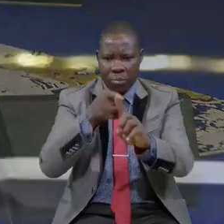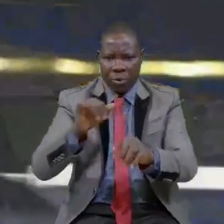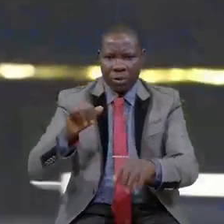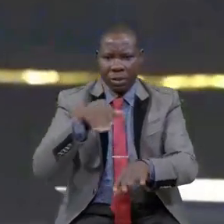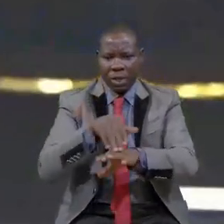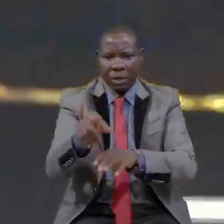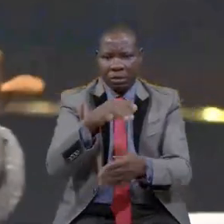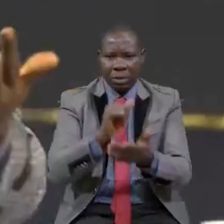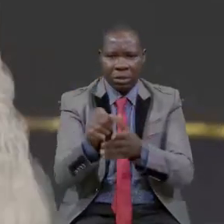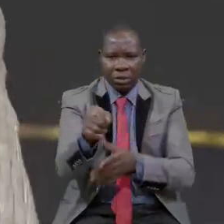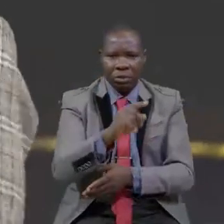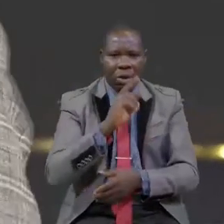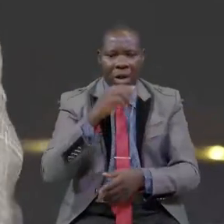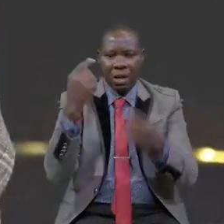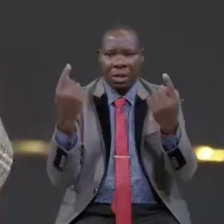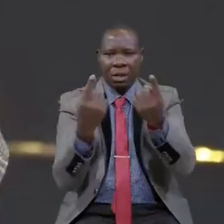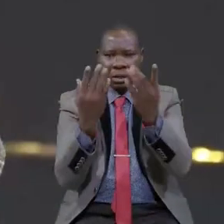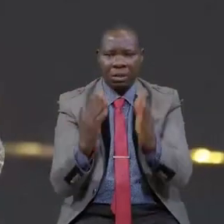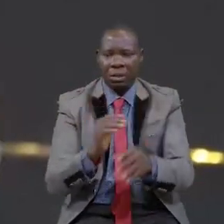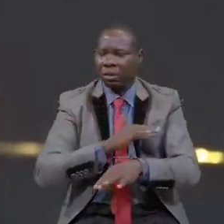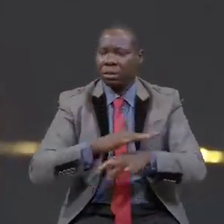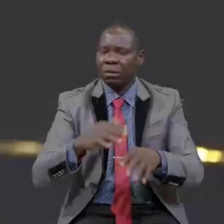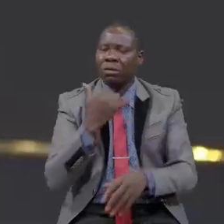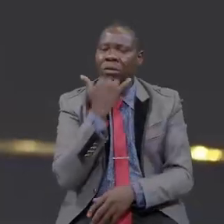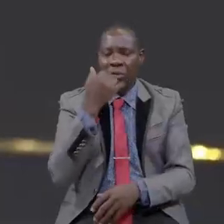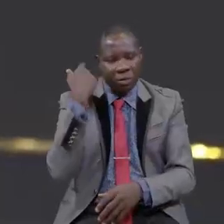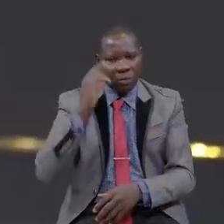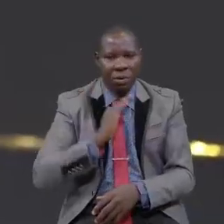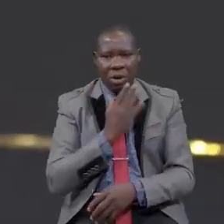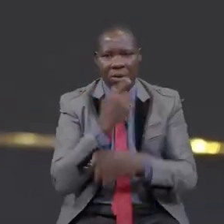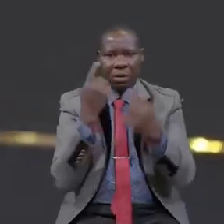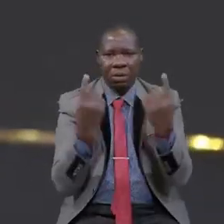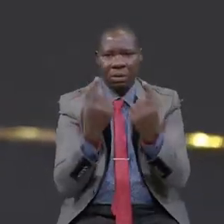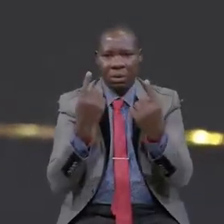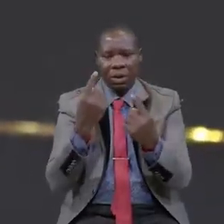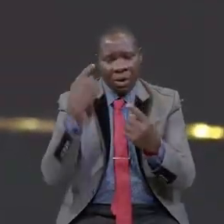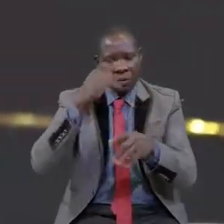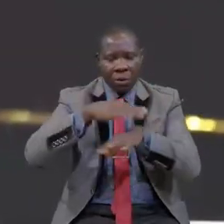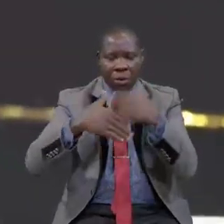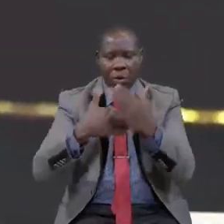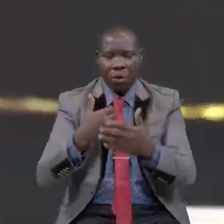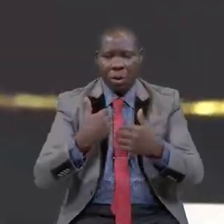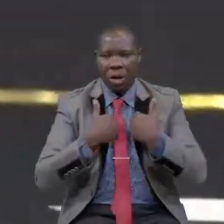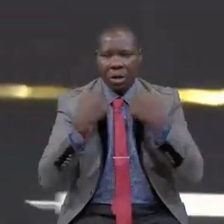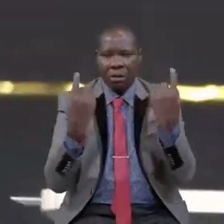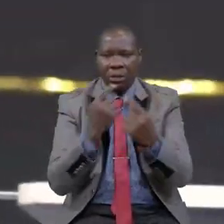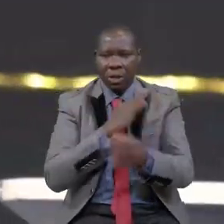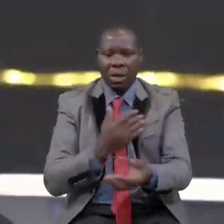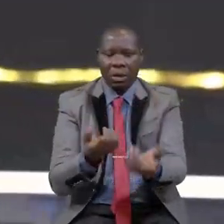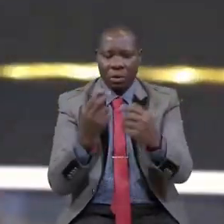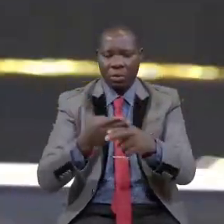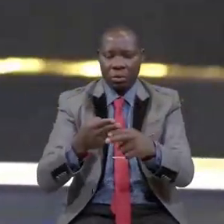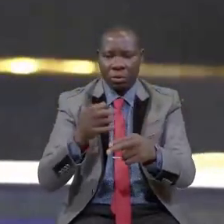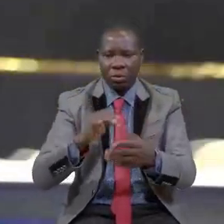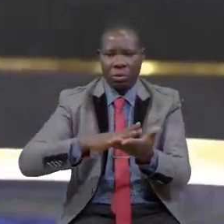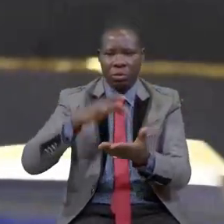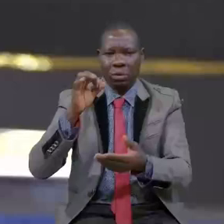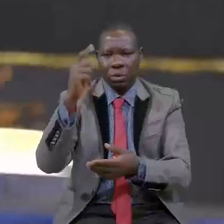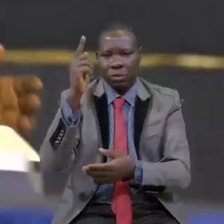pécheur, il n'y a pas d'offense, tous sont péchés et sont privés de la gloire de Dieu. Et même l'apôtre